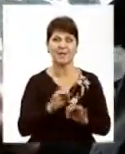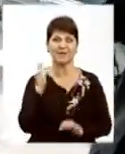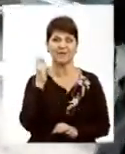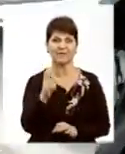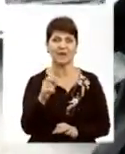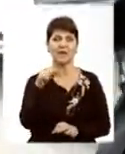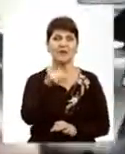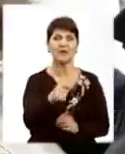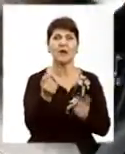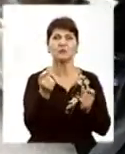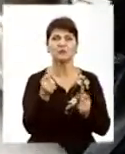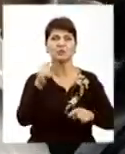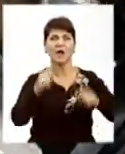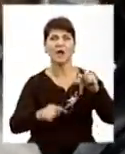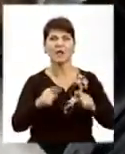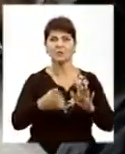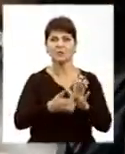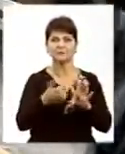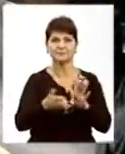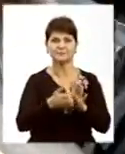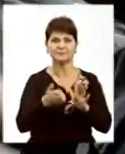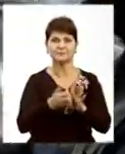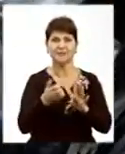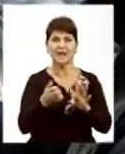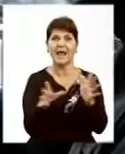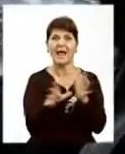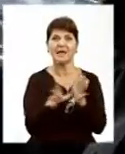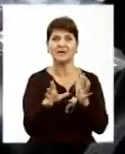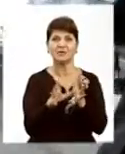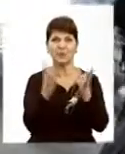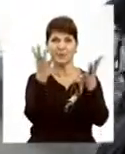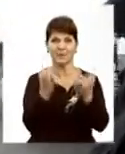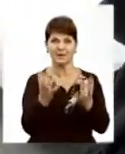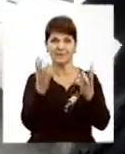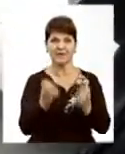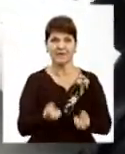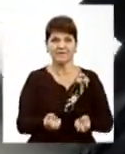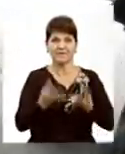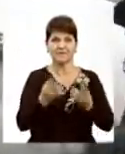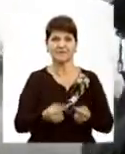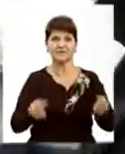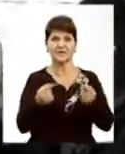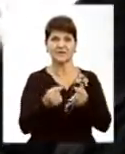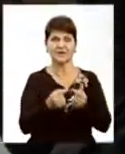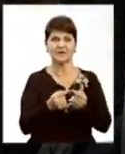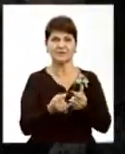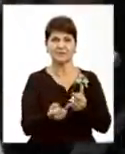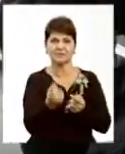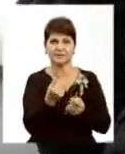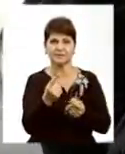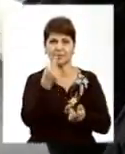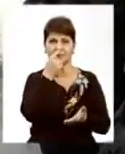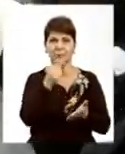іноді не достає цей струмоприймач і, ну, висвічується відповідна індикація, що